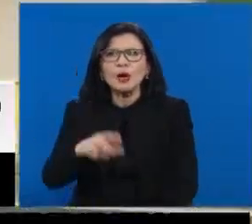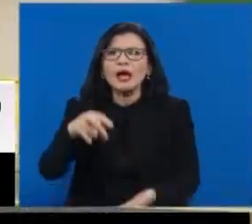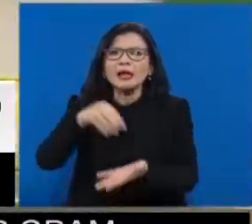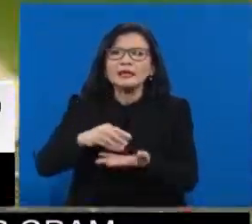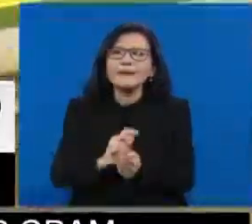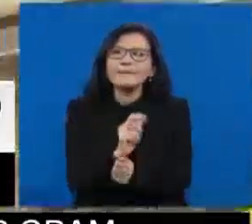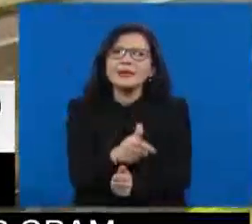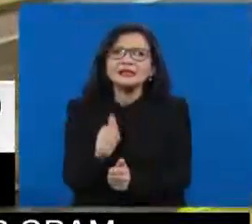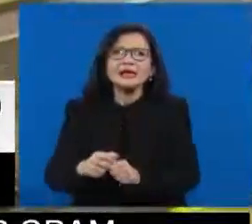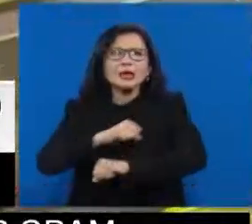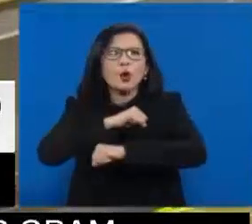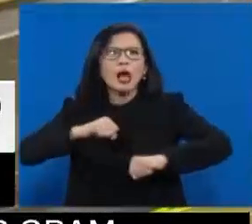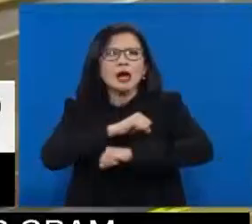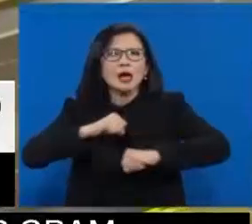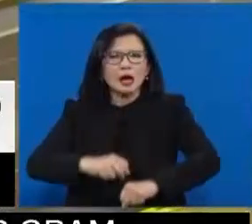dan olahraga.